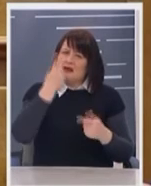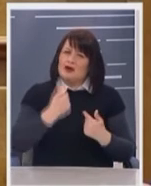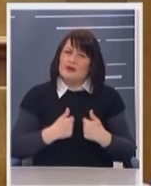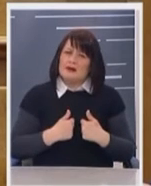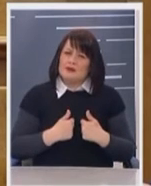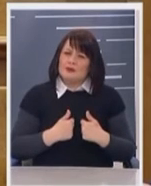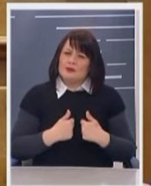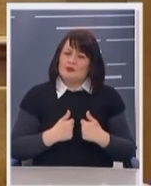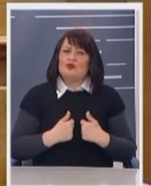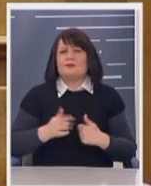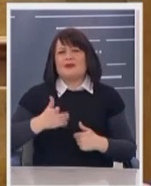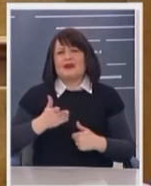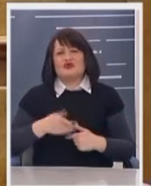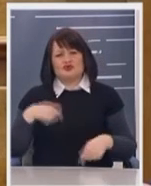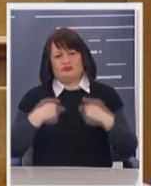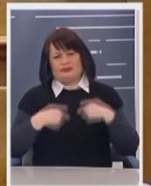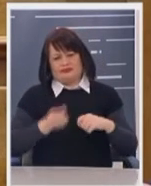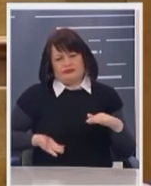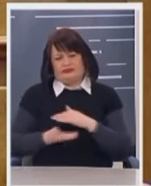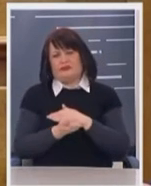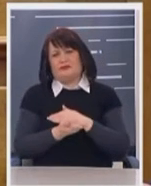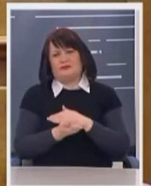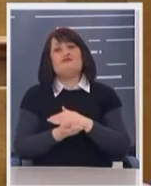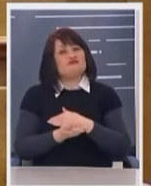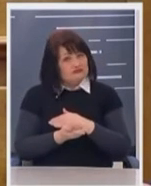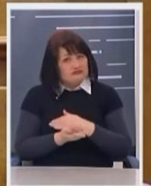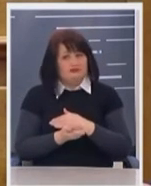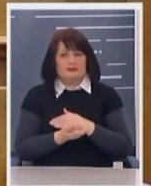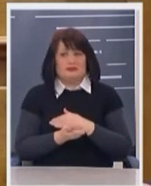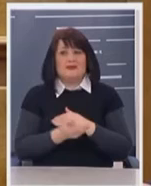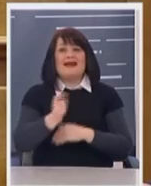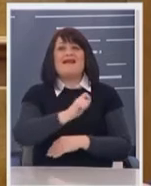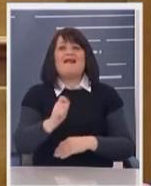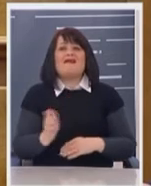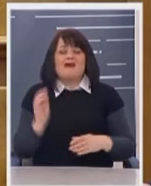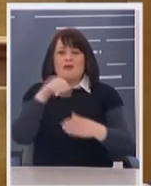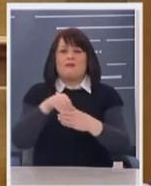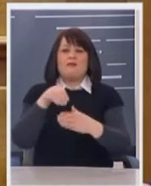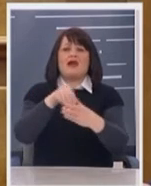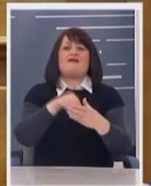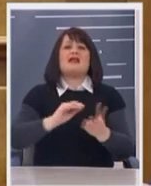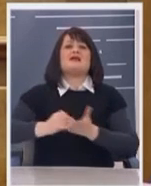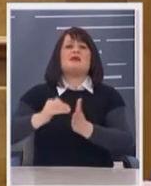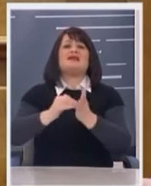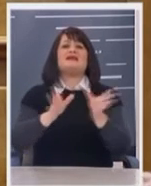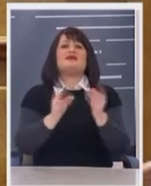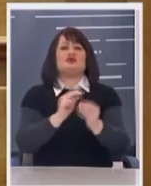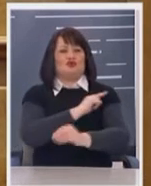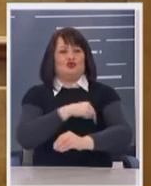να καταθέτει ενδεχόμενα παράπονα ώστε να παρεμβαίνει το γραφείο στις αρμόδιες υπηρεσίες του νοσοκομείου.